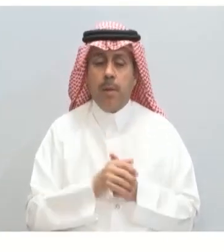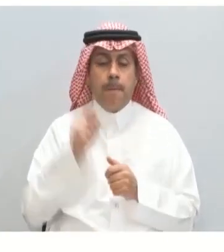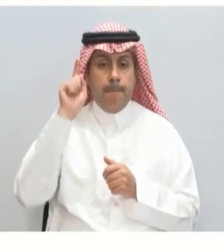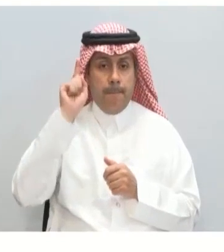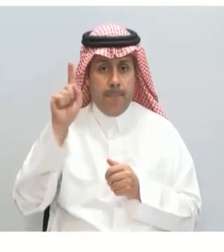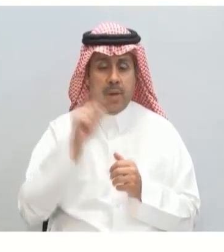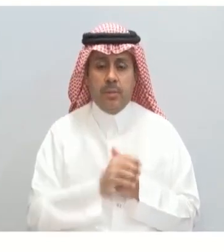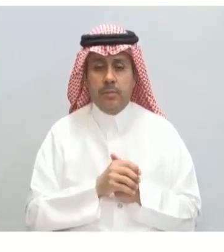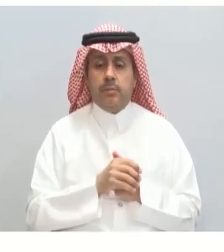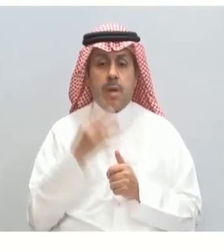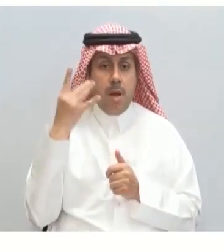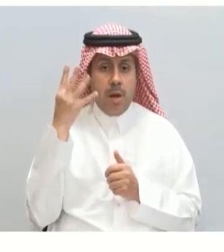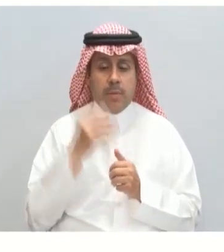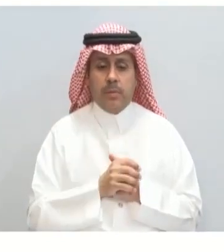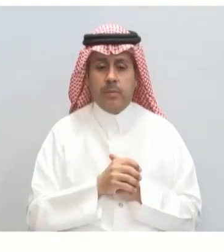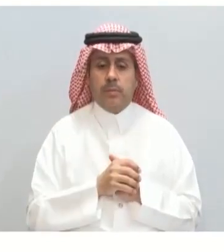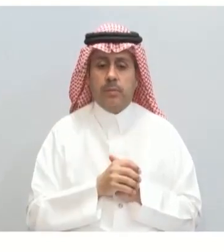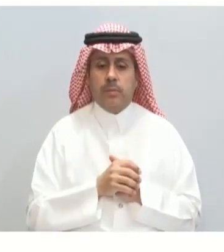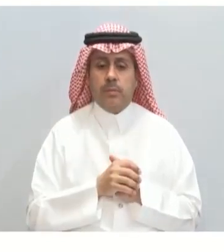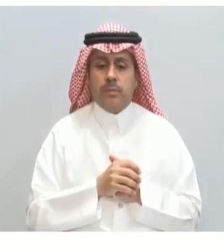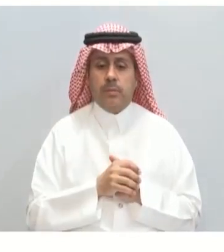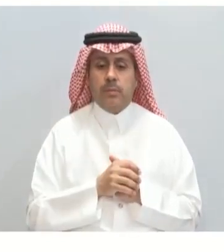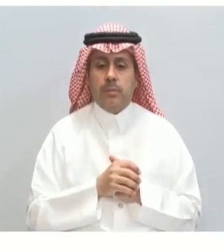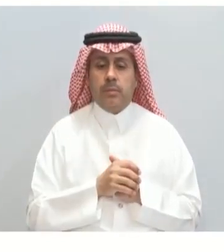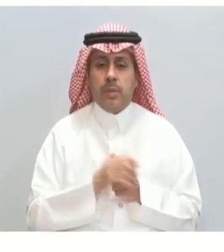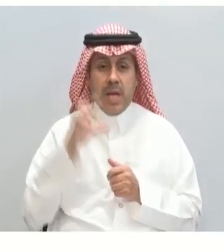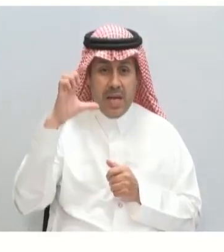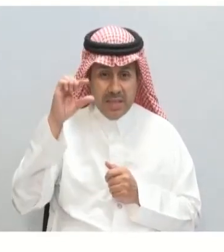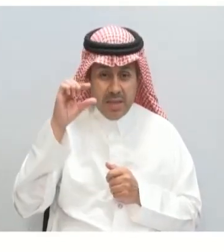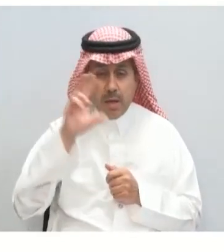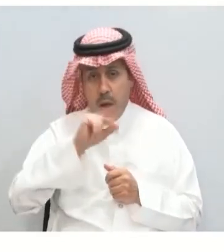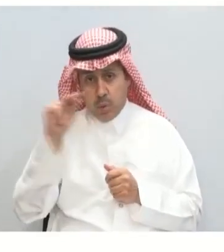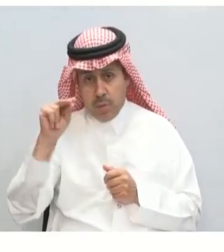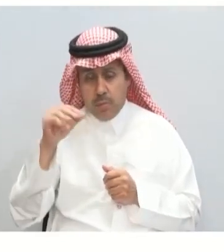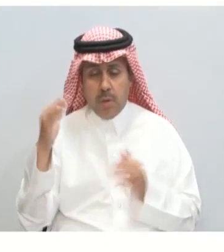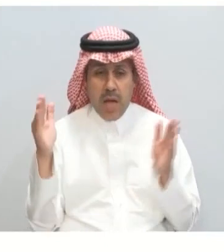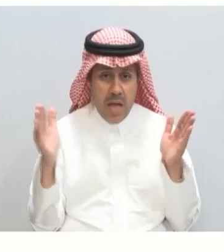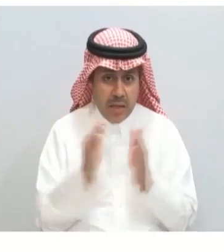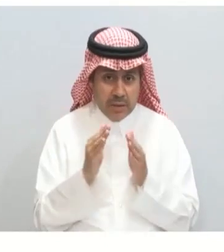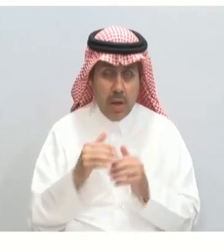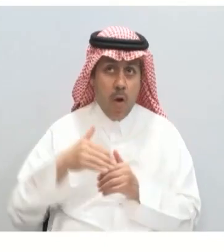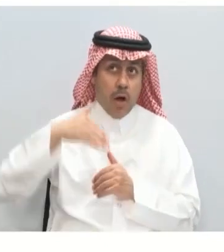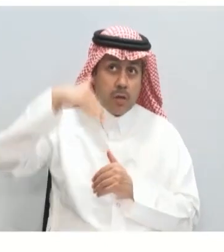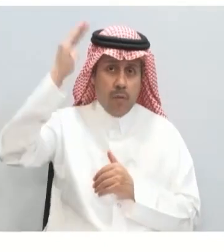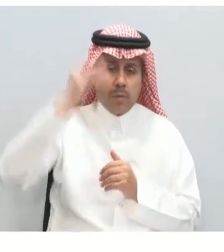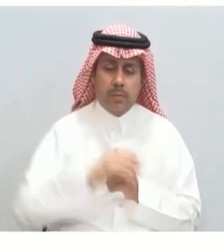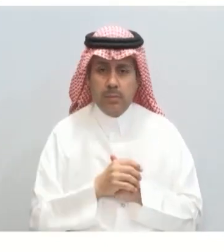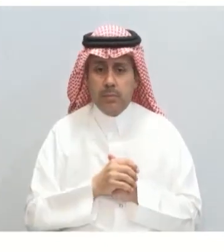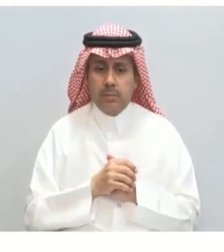البي الاربعه اصغر من او يساوي الحد الاقصى